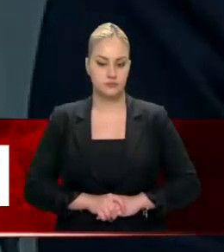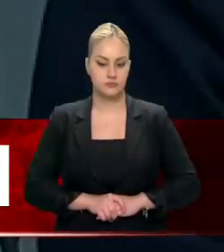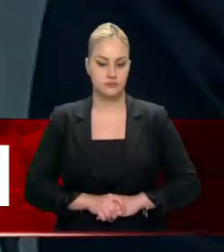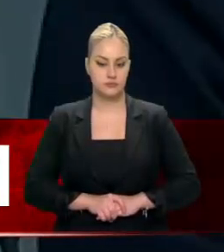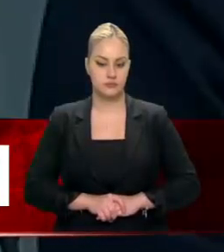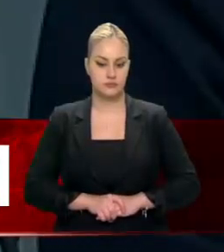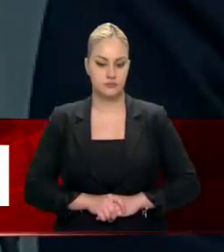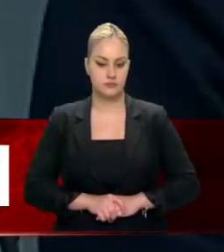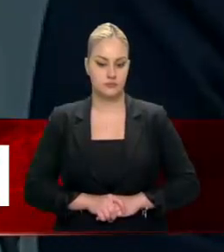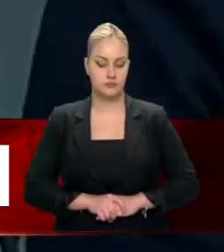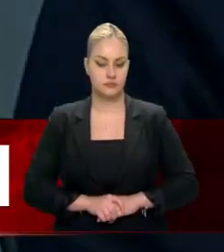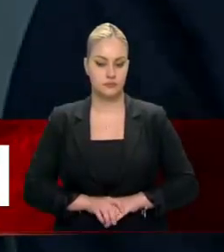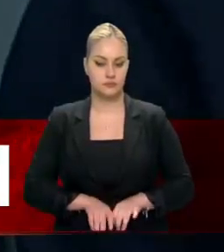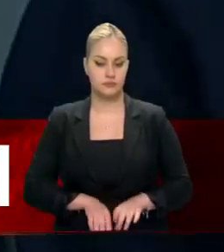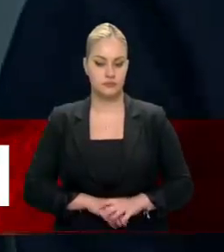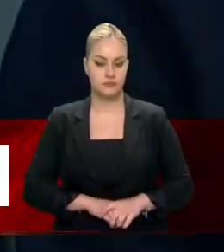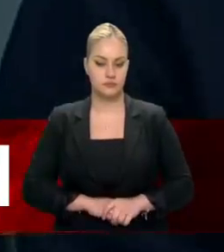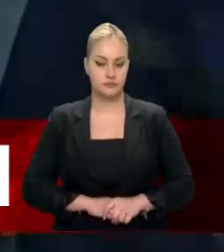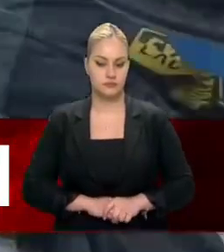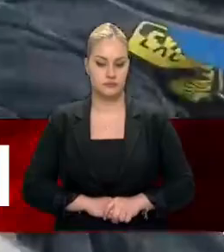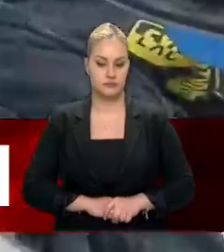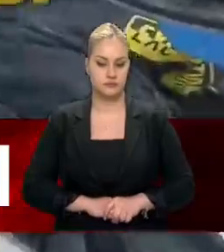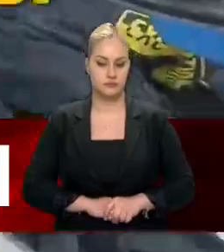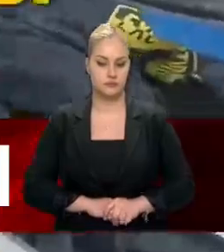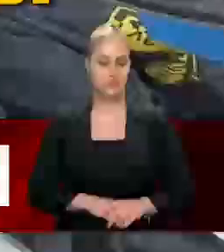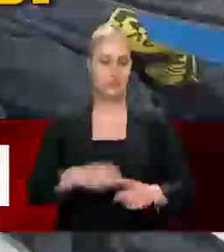50 milyar liraya çıkartıyoruz